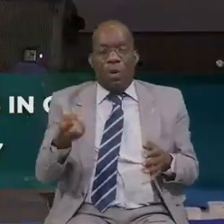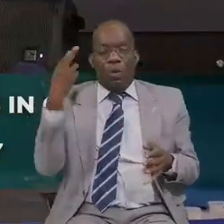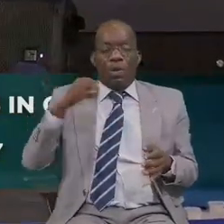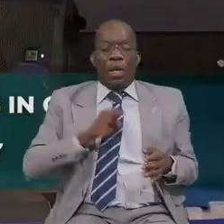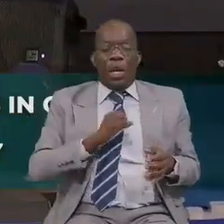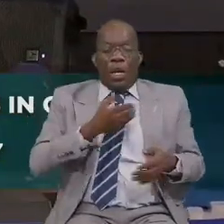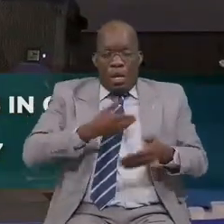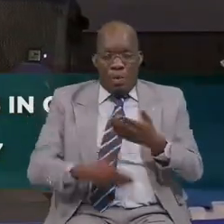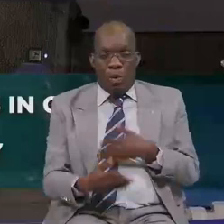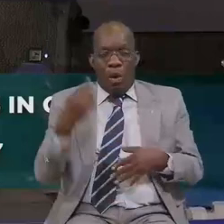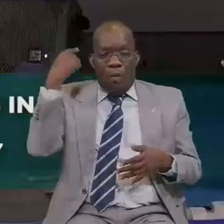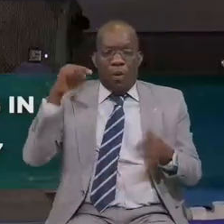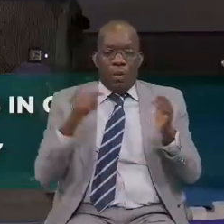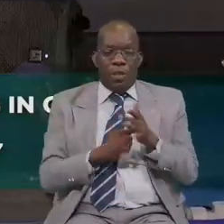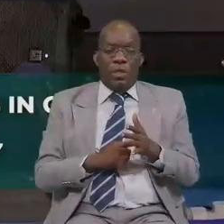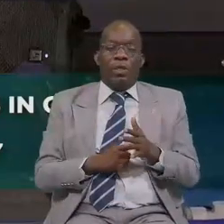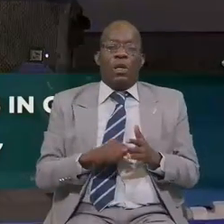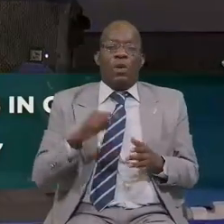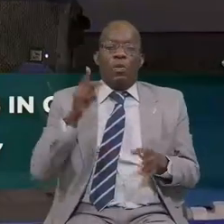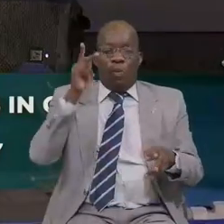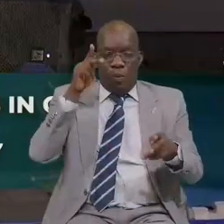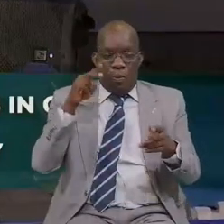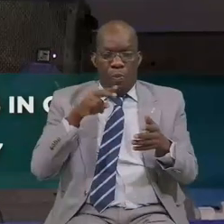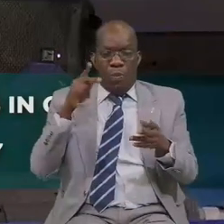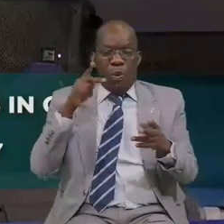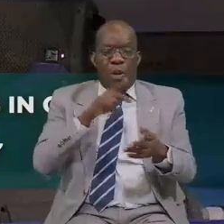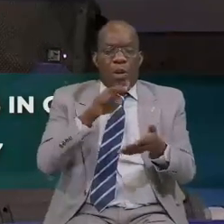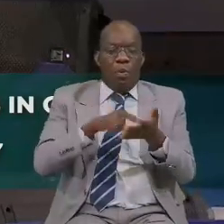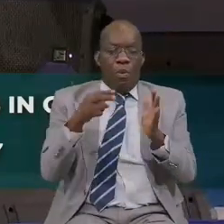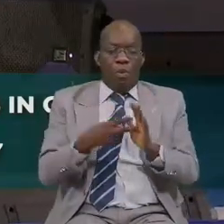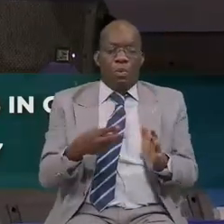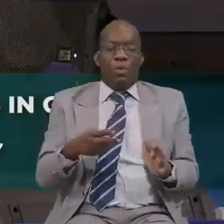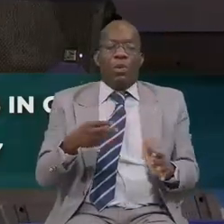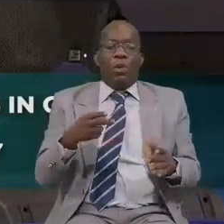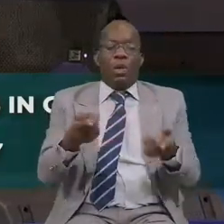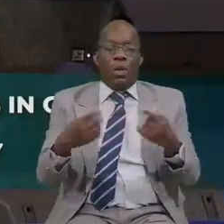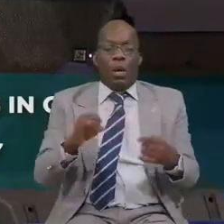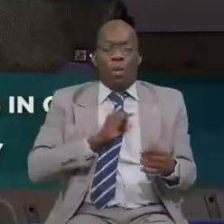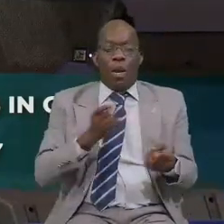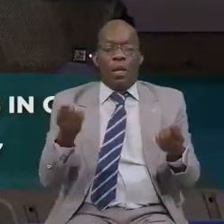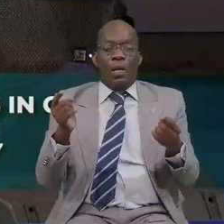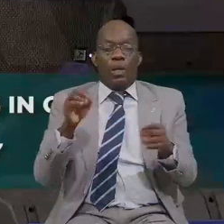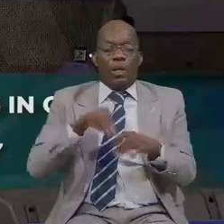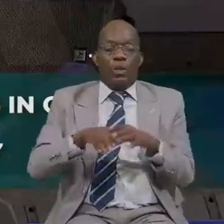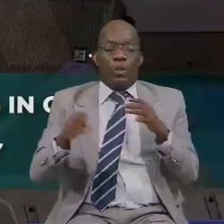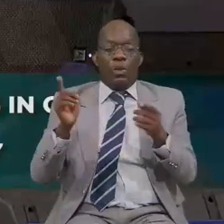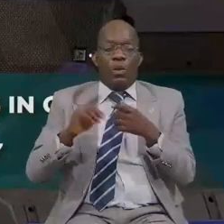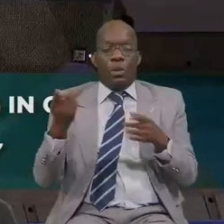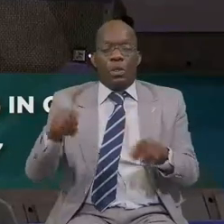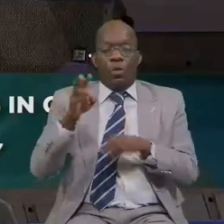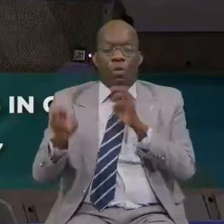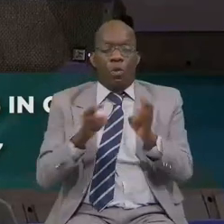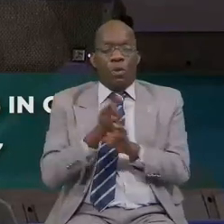Et c'est pour cette raison que je suis venu dans ce monde, pour rendre témoignage à la